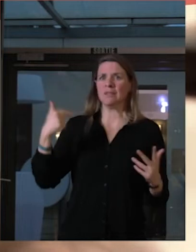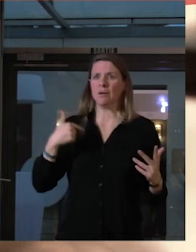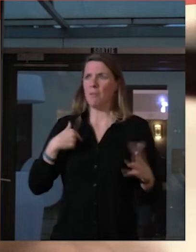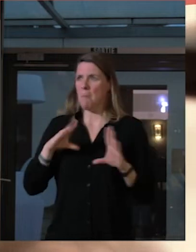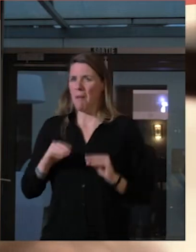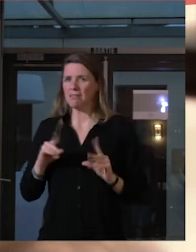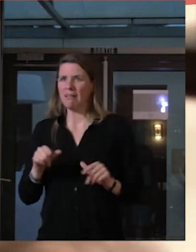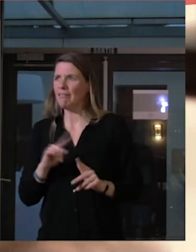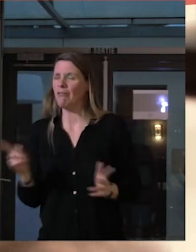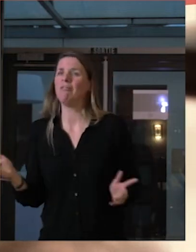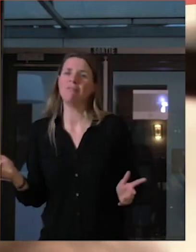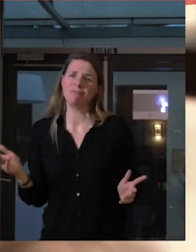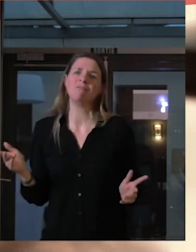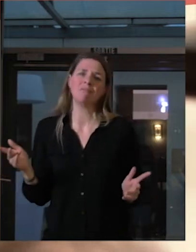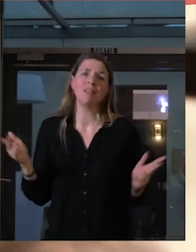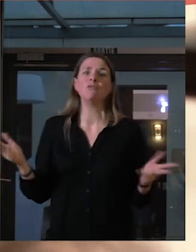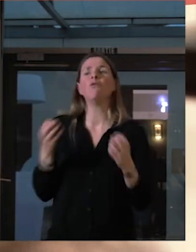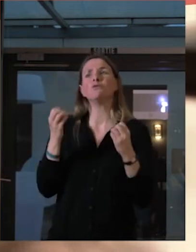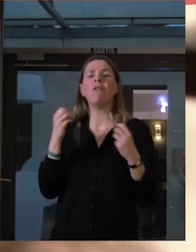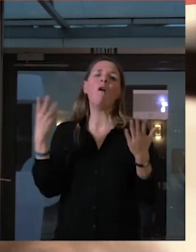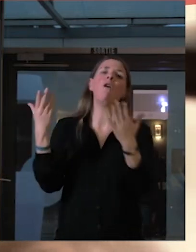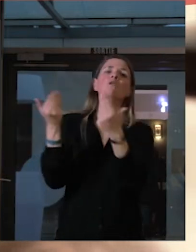ma place. Et donc, on me demandait,